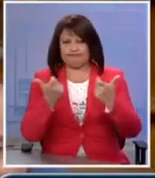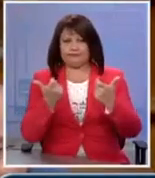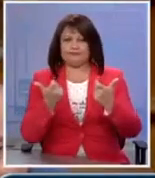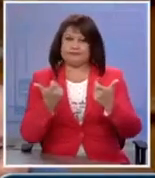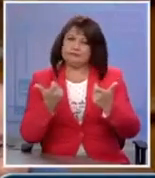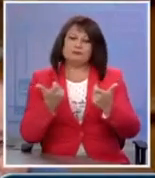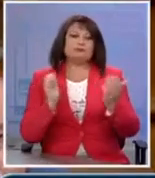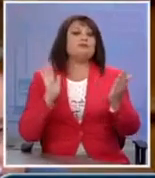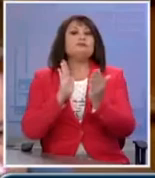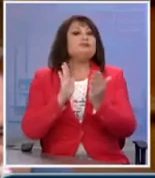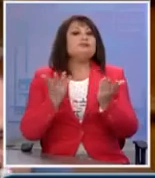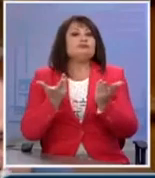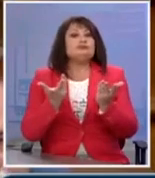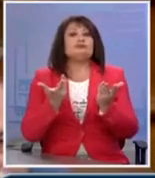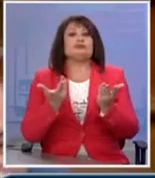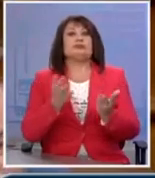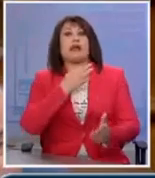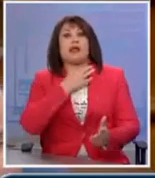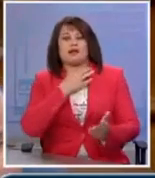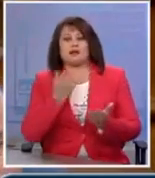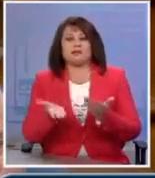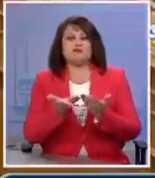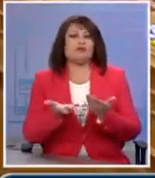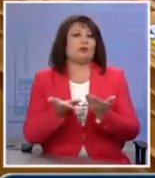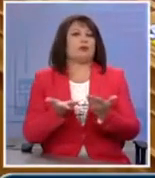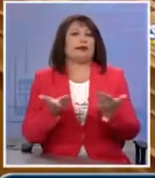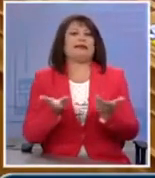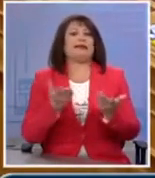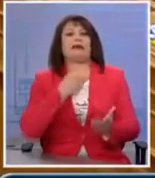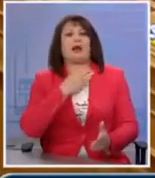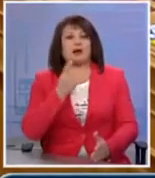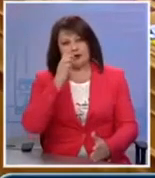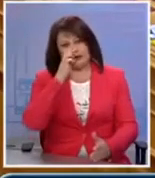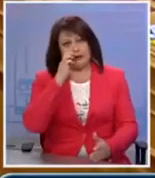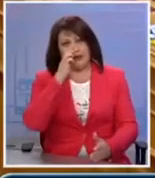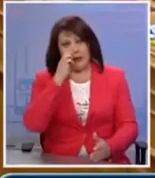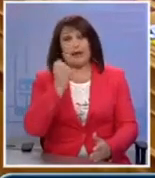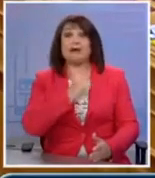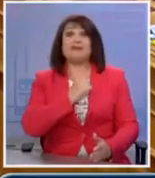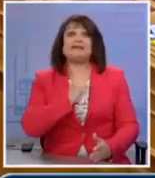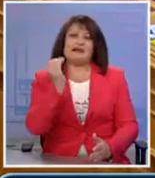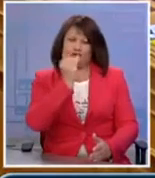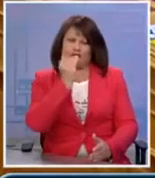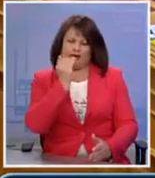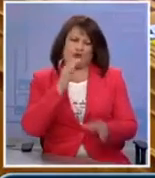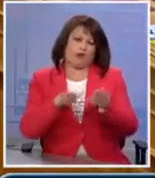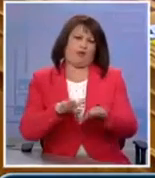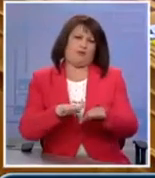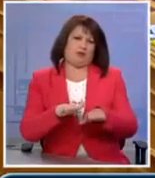κατεύθυνση αντιμετώπισης των άμεσων αναγκών του, πιστεύω, για μικρό διάστημα διαβίοντος